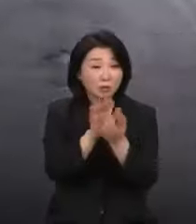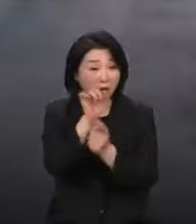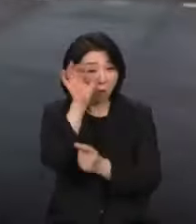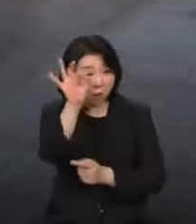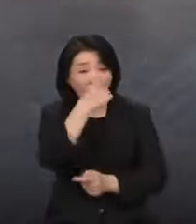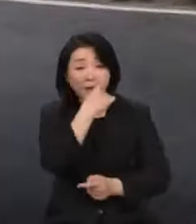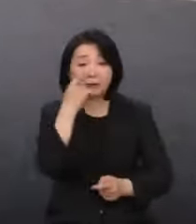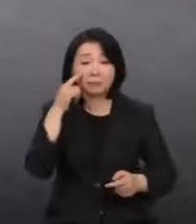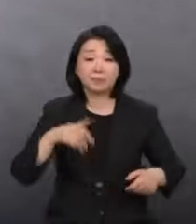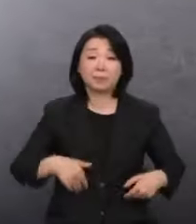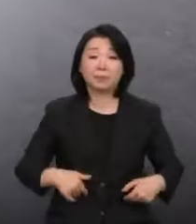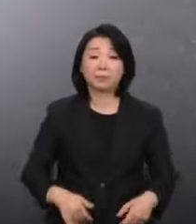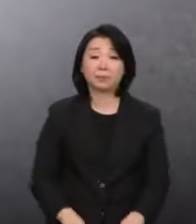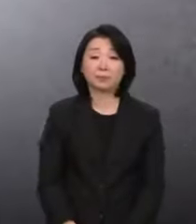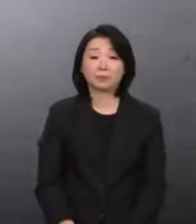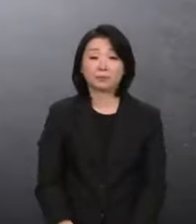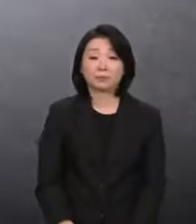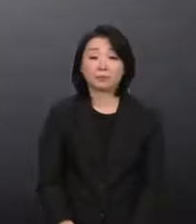확인하겠습니다.